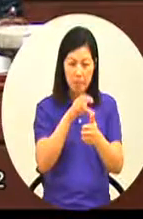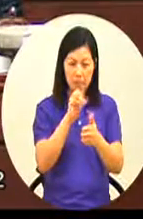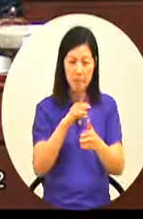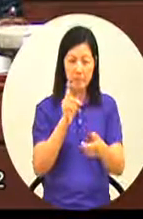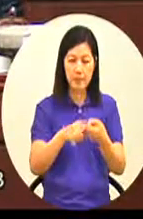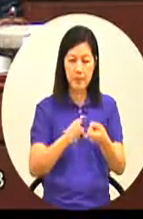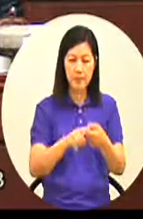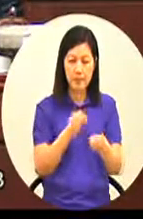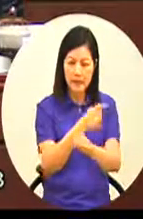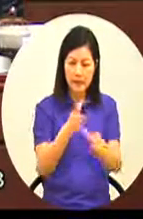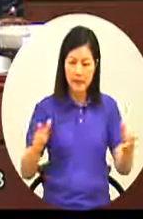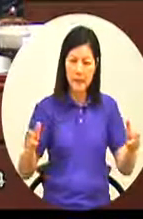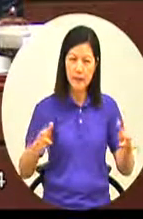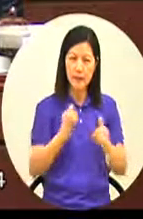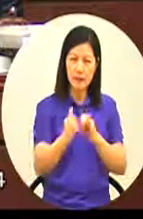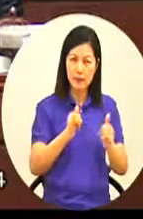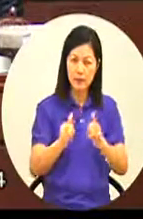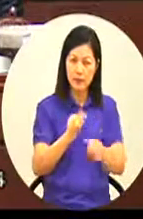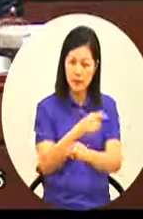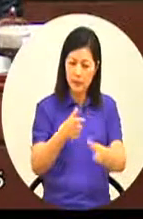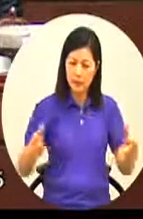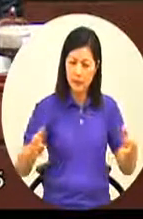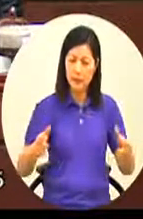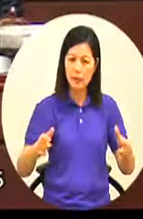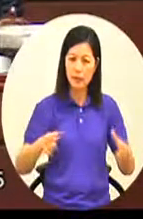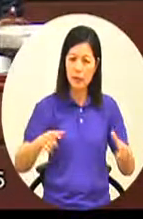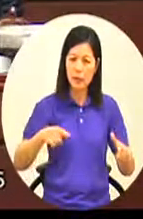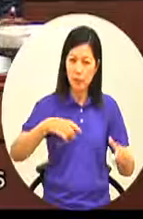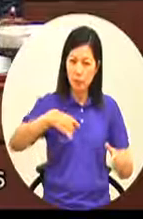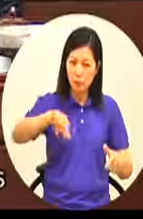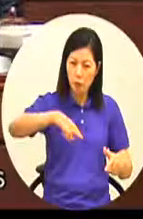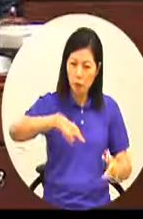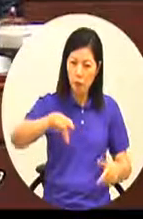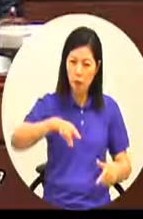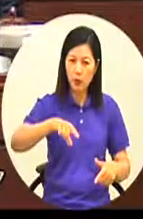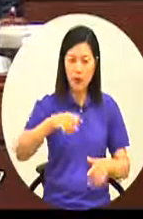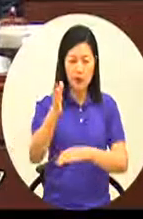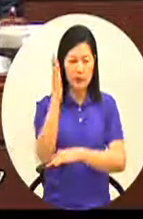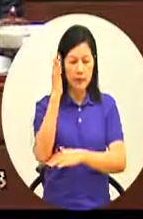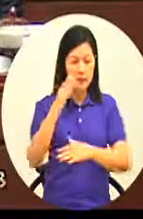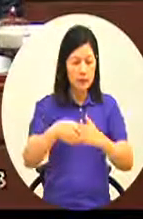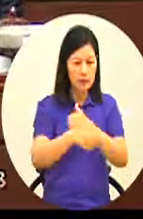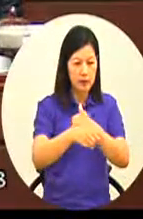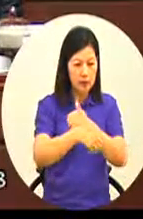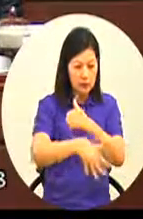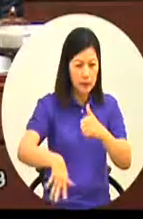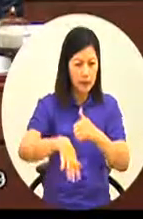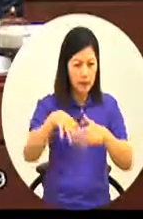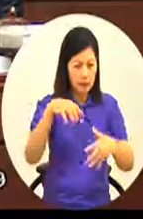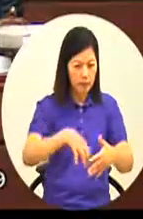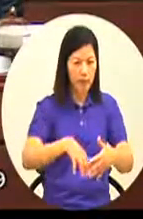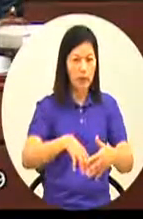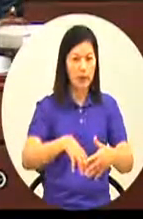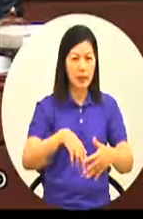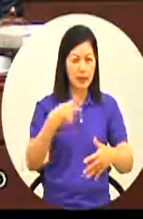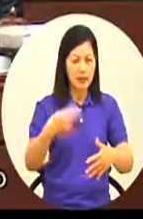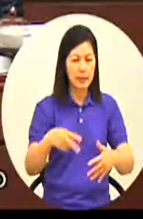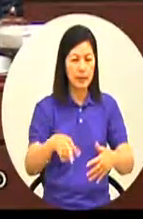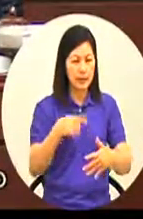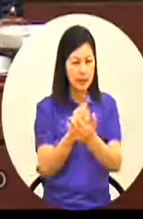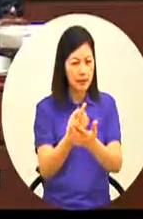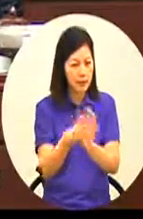社会就应该要有多元的管道，其实可以来发生，不管是在旧有的政治体系里面，或是我们的那个新的